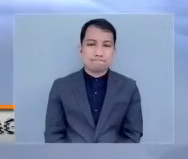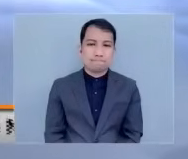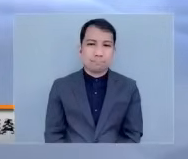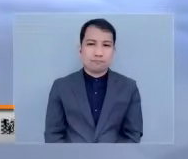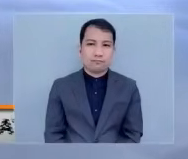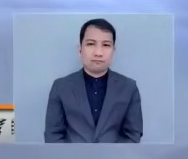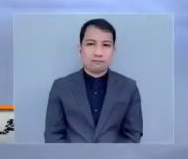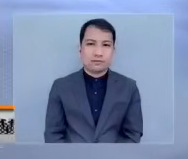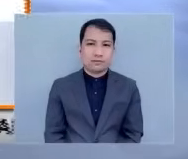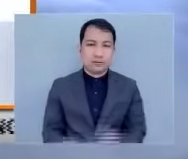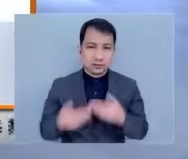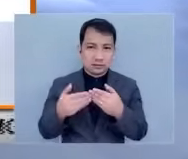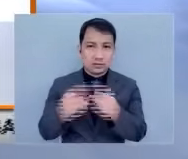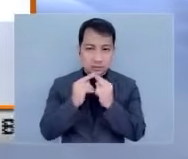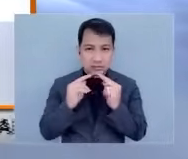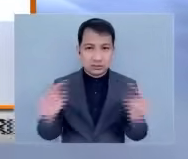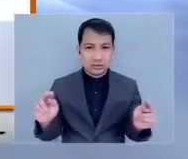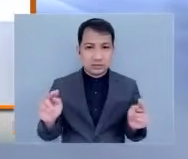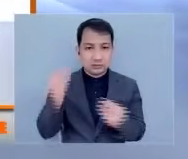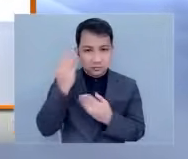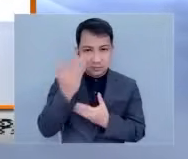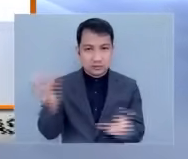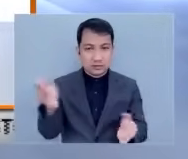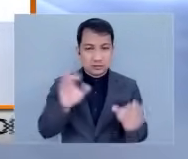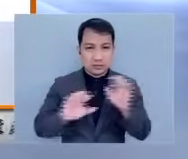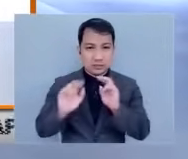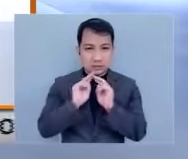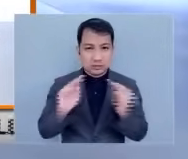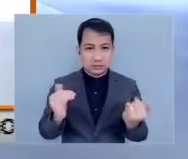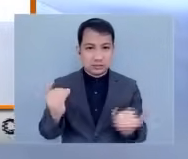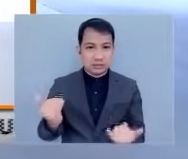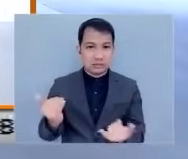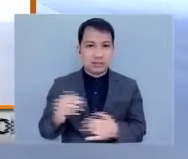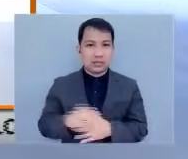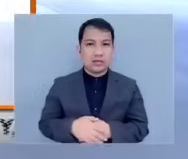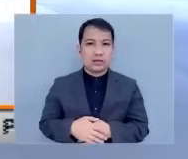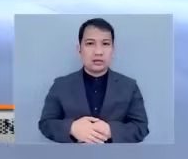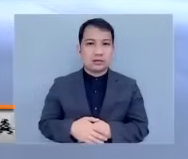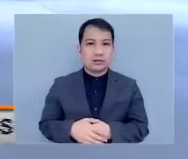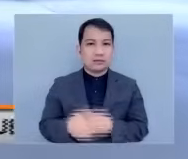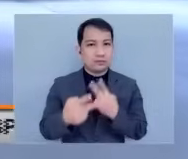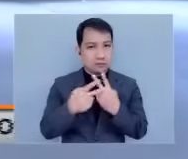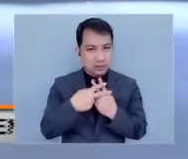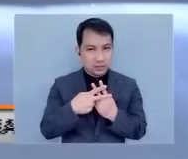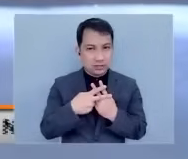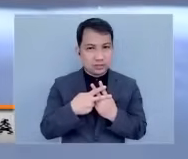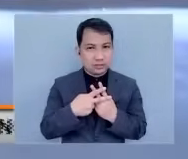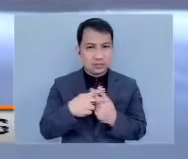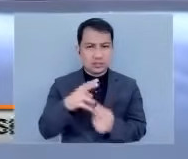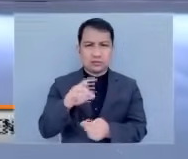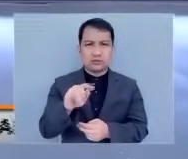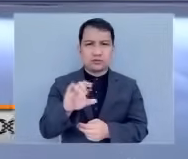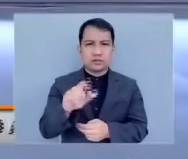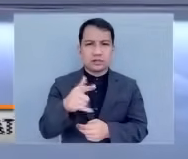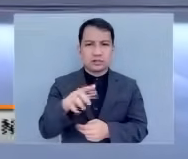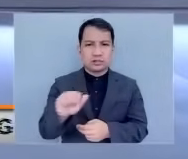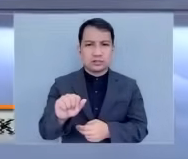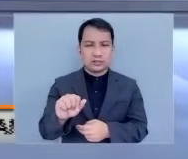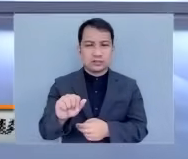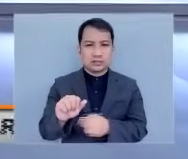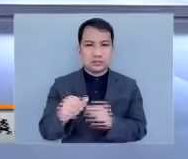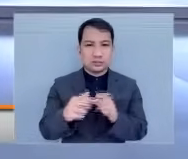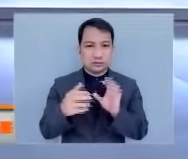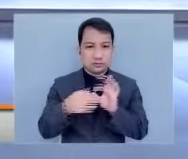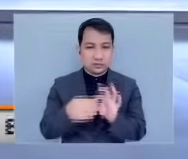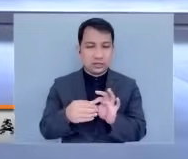Ratsyada na tayo sa mga pasabog na showbiz balita ngayong Lunes. Hashtag nostalgia ang dala ng reunion concert ng legendary Pinoy